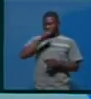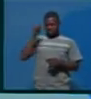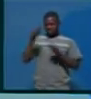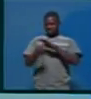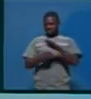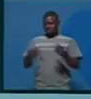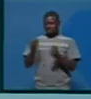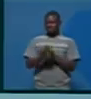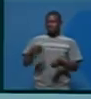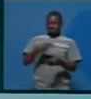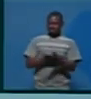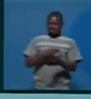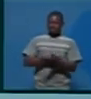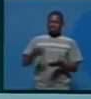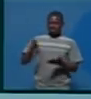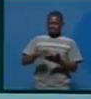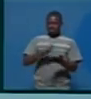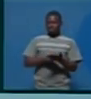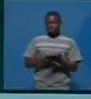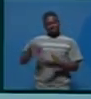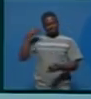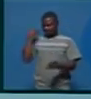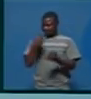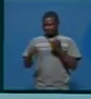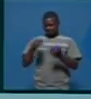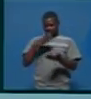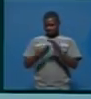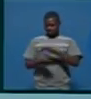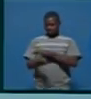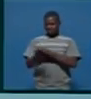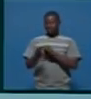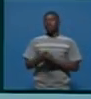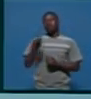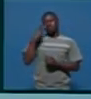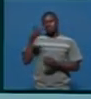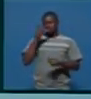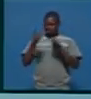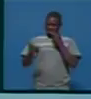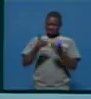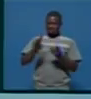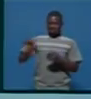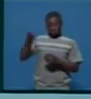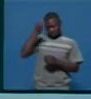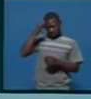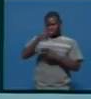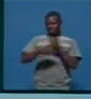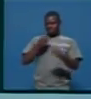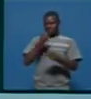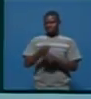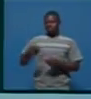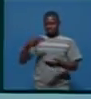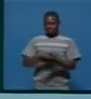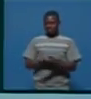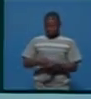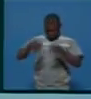agraire et la fin de la corruption. Le discours sur l'état de la nation du nouveau président de l'Afrique du Sud qui a